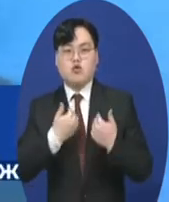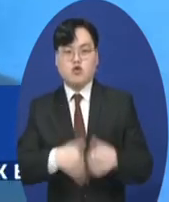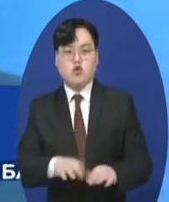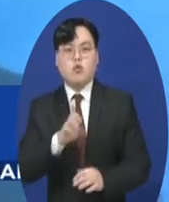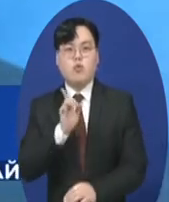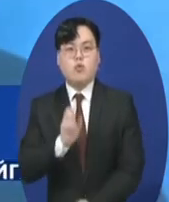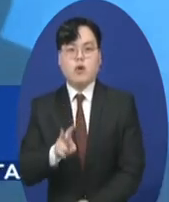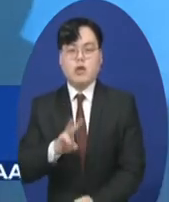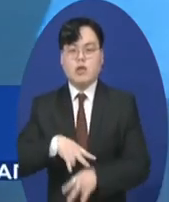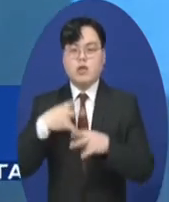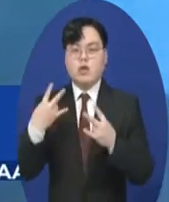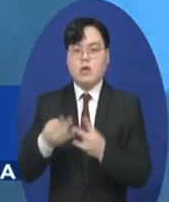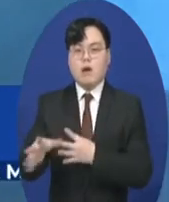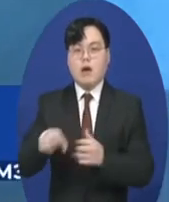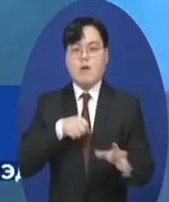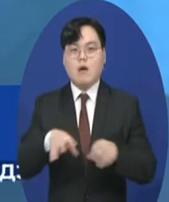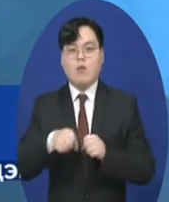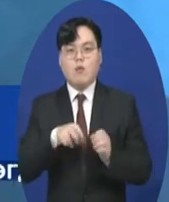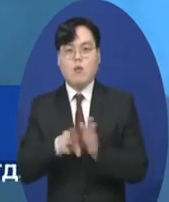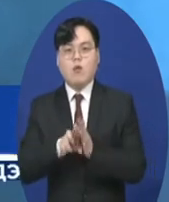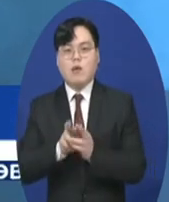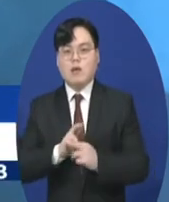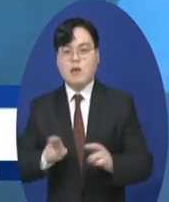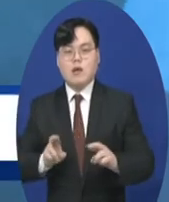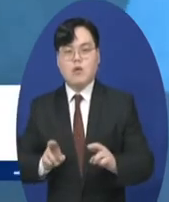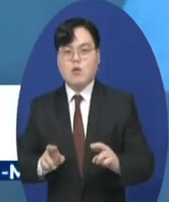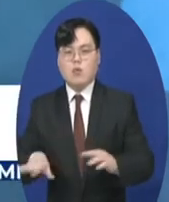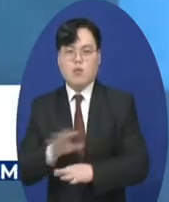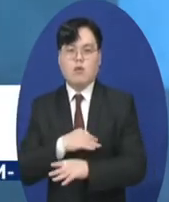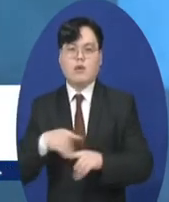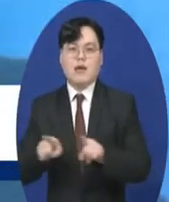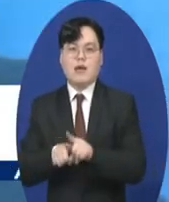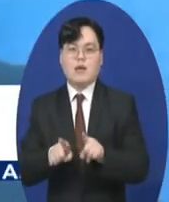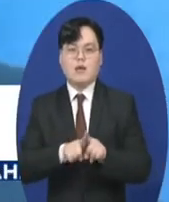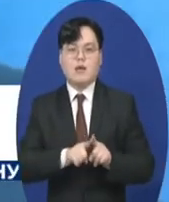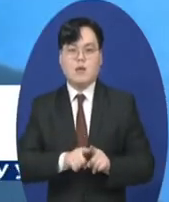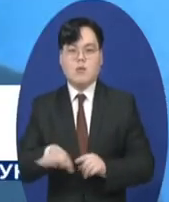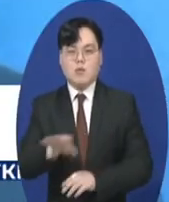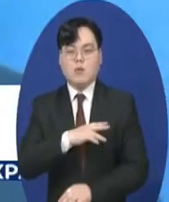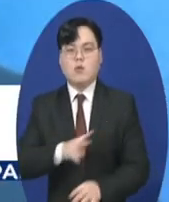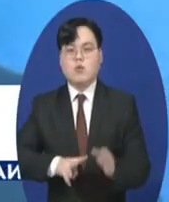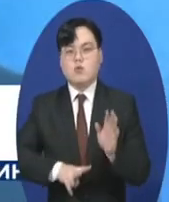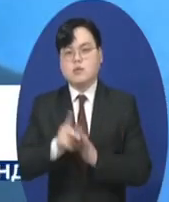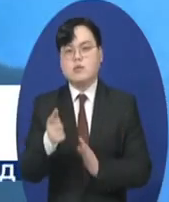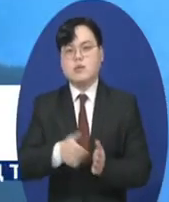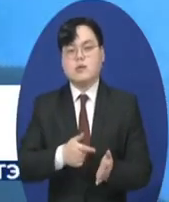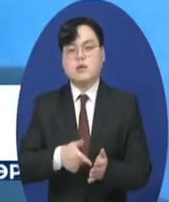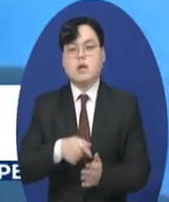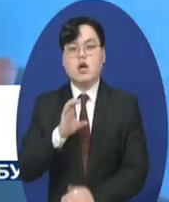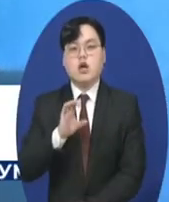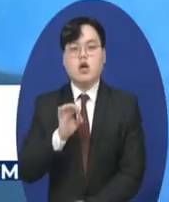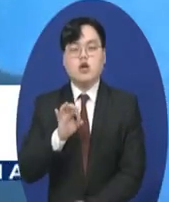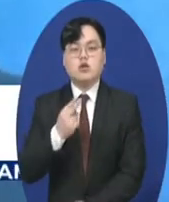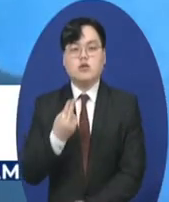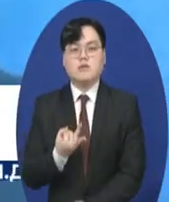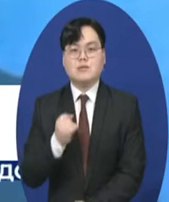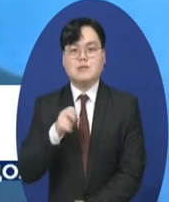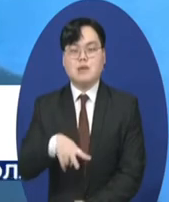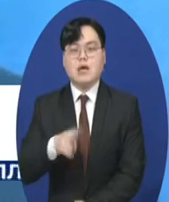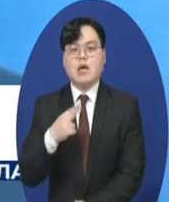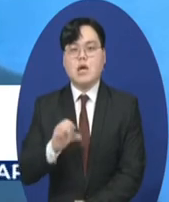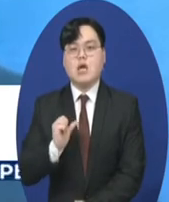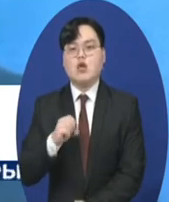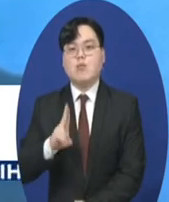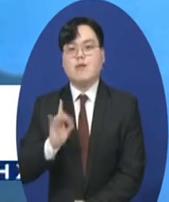хүртэх боломжийг ялгаатай хүртдэггүй байхгүй нөхцөлийг бид бий болгох ёстой гэж үзэж байна. Социал демократ үзэл баримтлал нь өөрөө